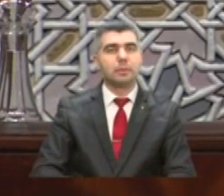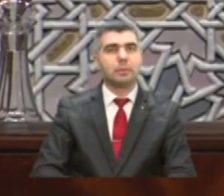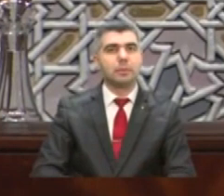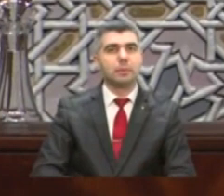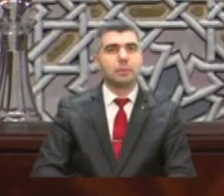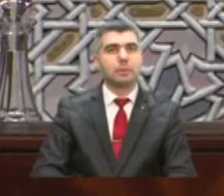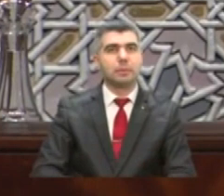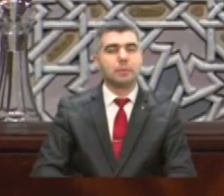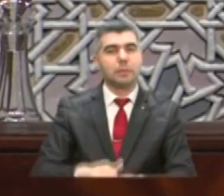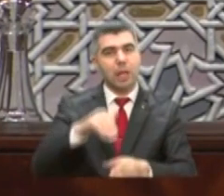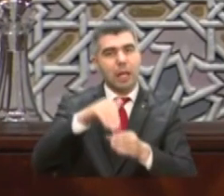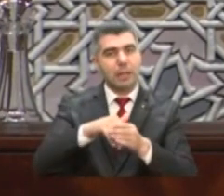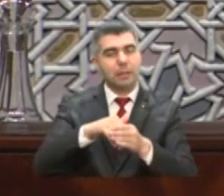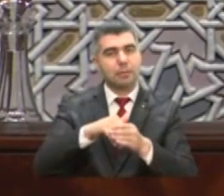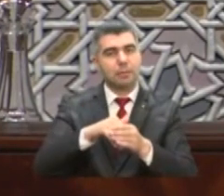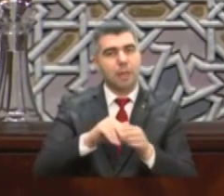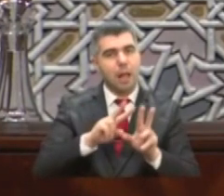باسم فريق التجمع الدستوري